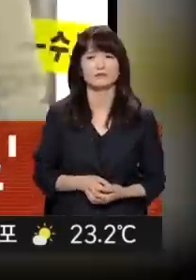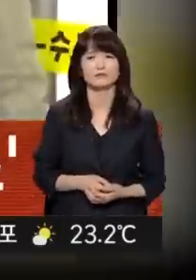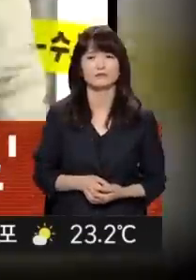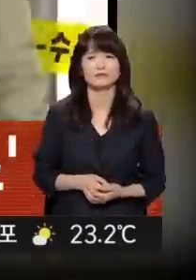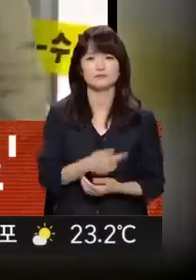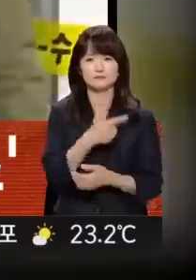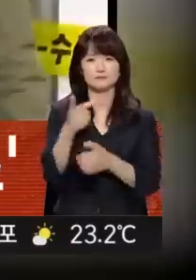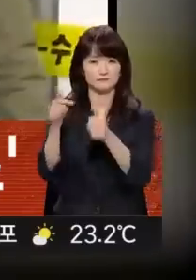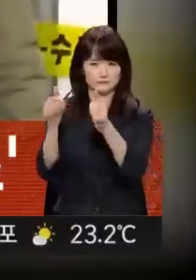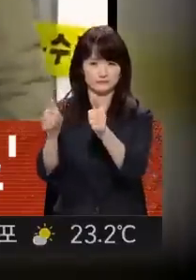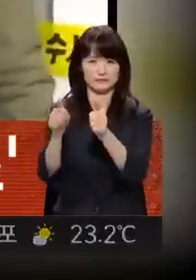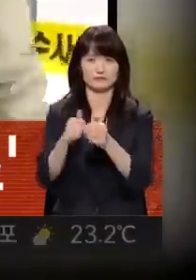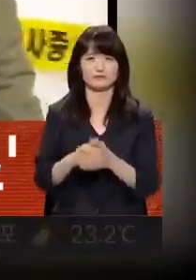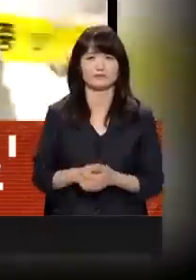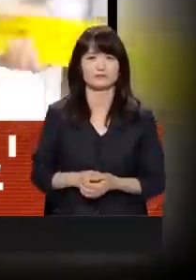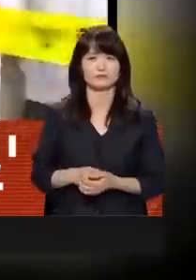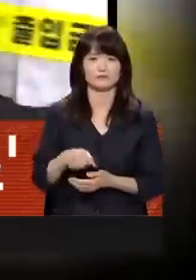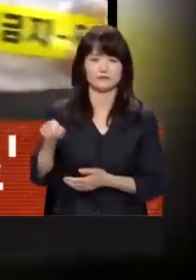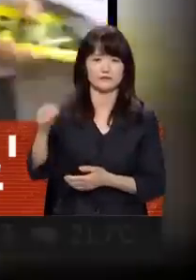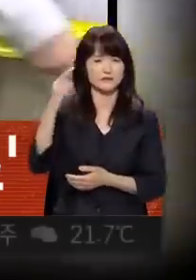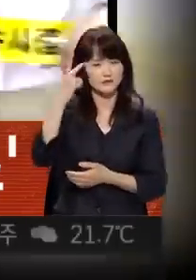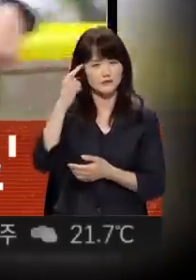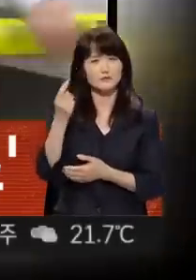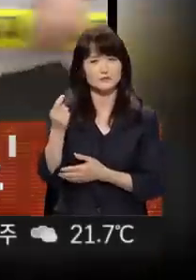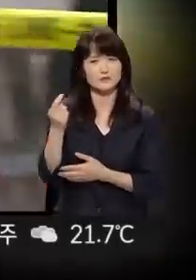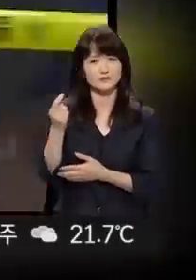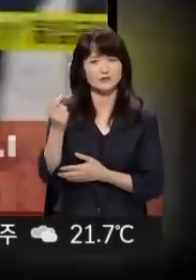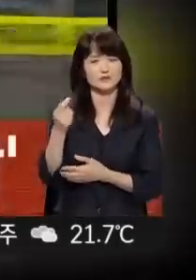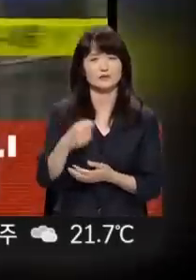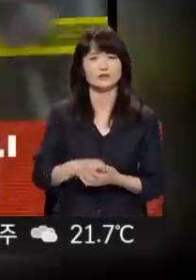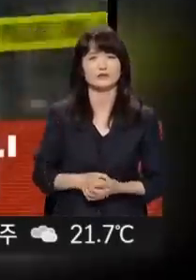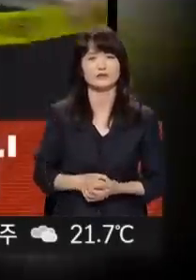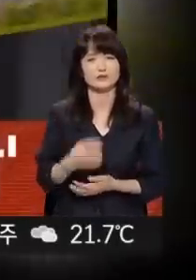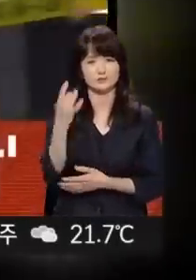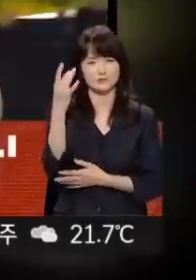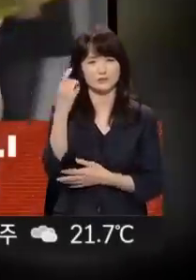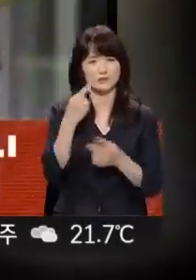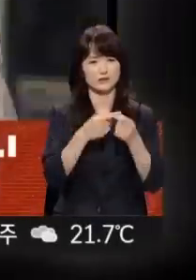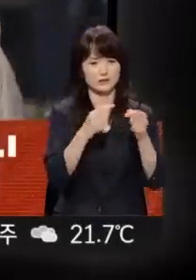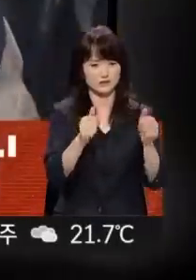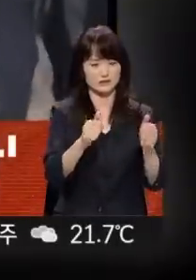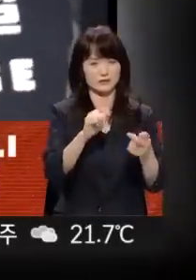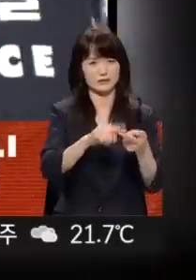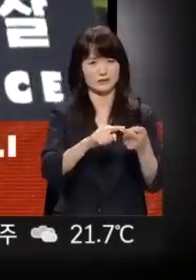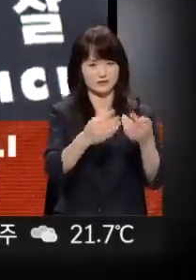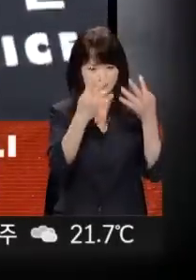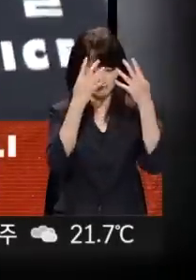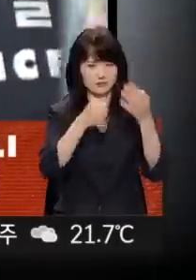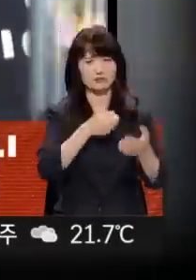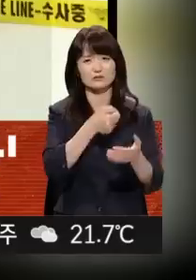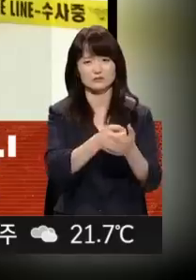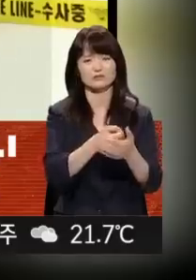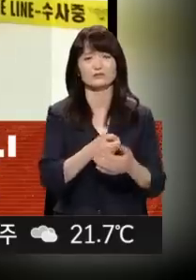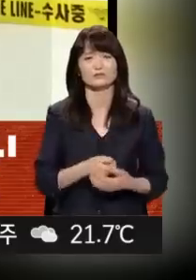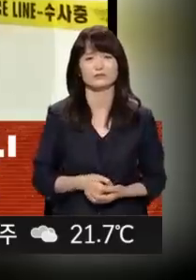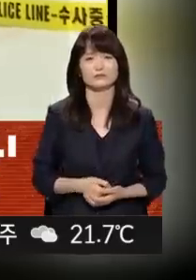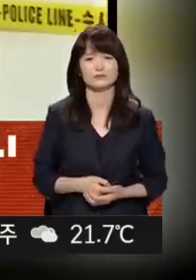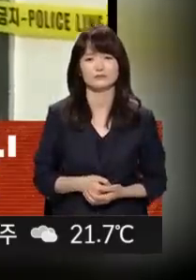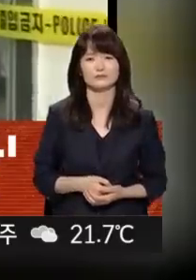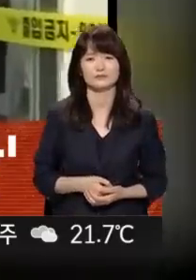받아들이고 대법원까지 갔지만 대부분도 역시 마찬가지로 받아들이지 않았어 그냥 원래 1심이 그대로 확정이 됐습니다